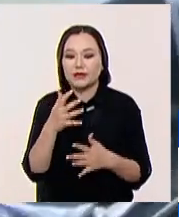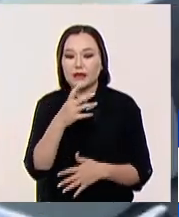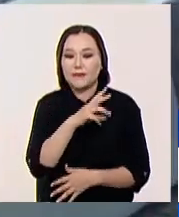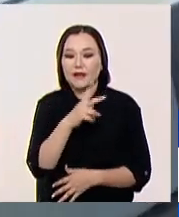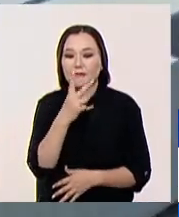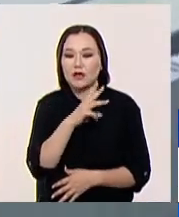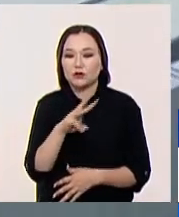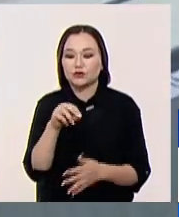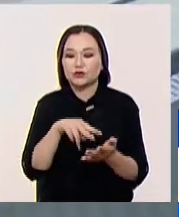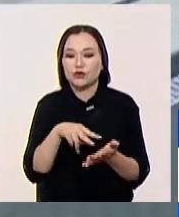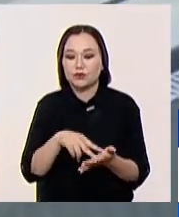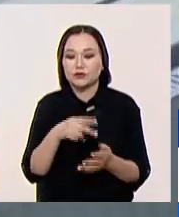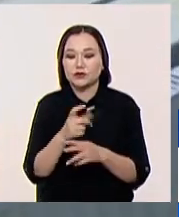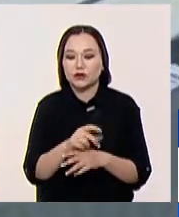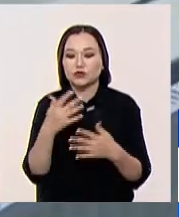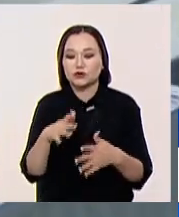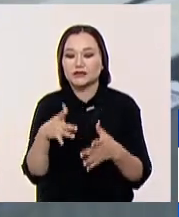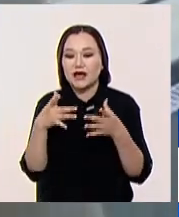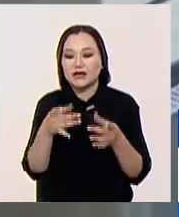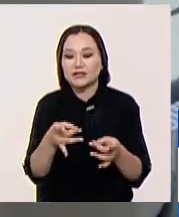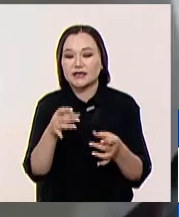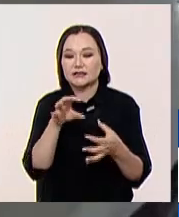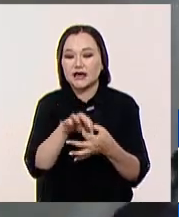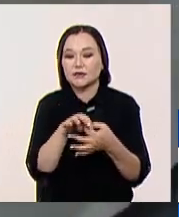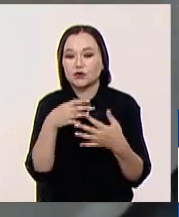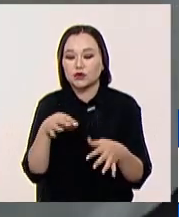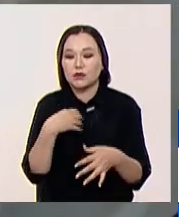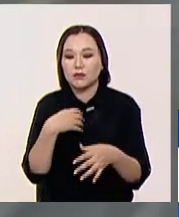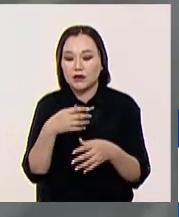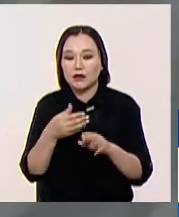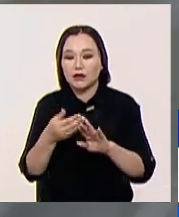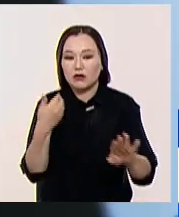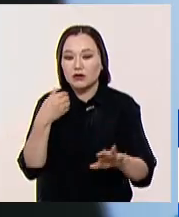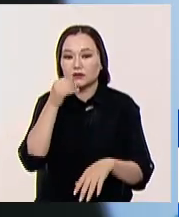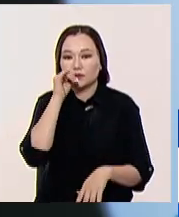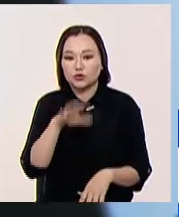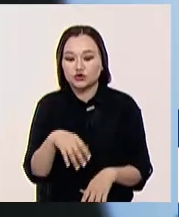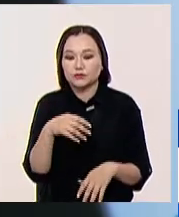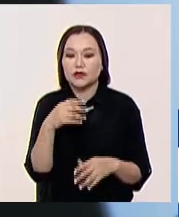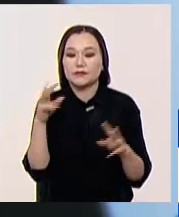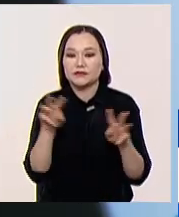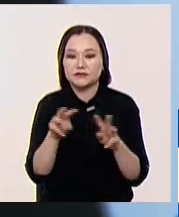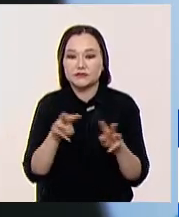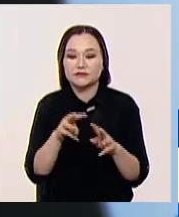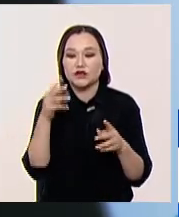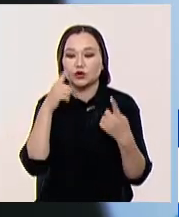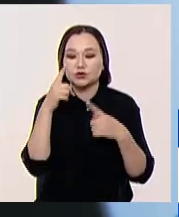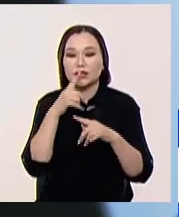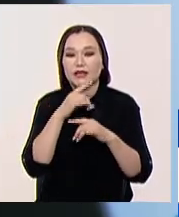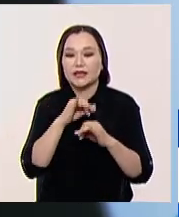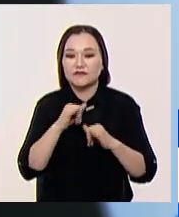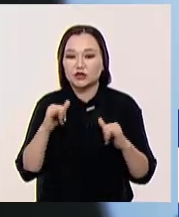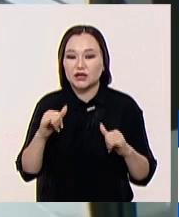Есть автомобили, за которыми уже закреплено доп. Оборудование, то есть мы его демонтировать и снять не можем. В Министерстве индустрии и